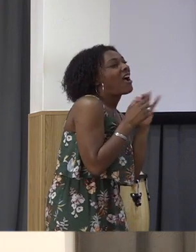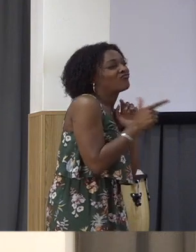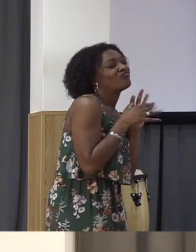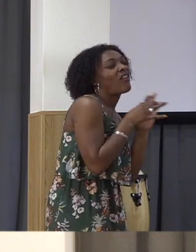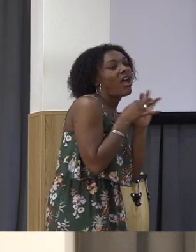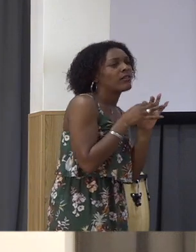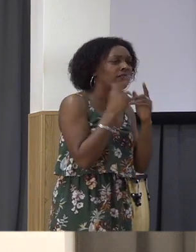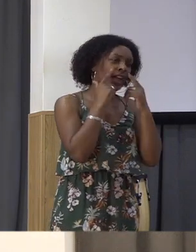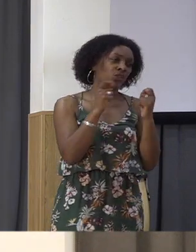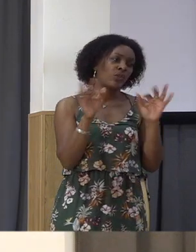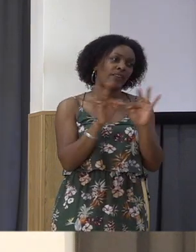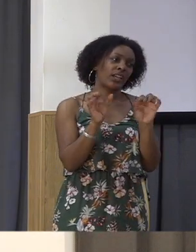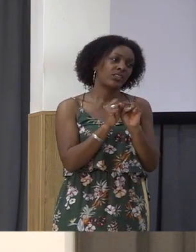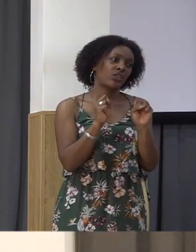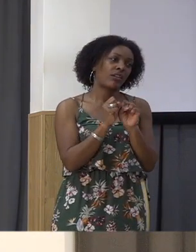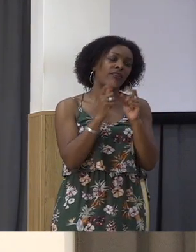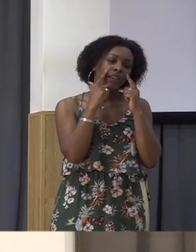Nous devons faire attention à cela.